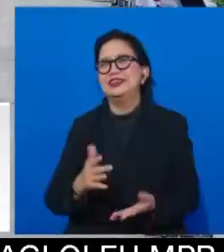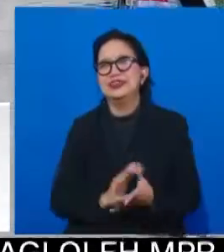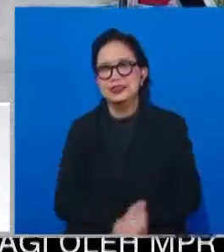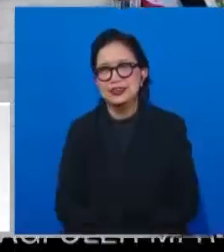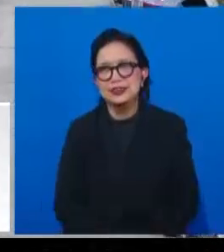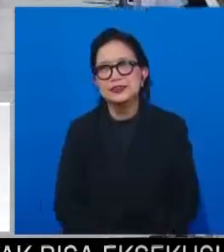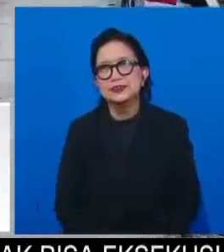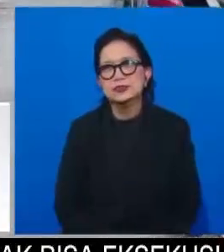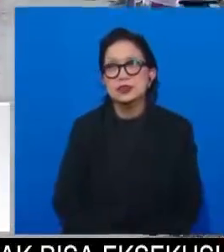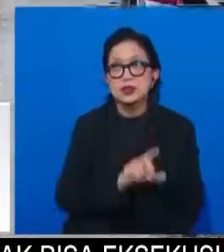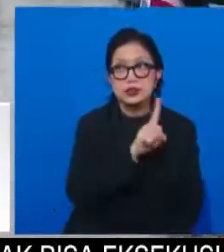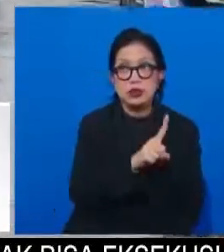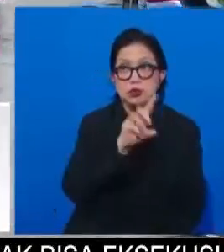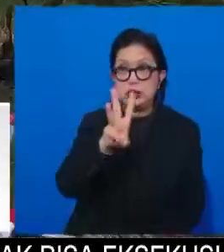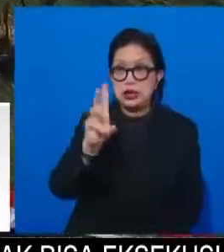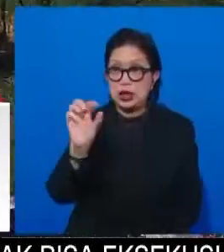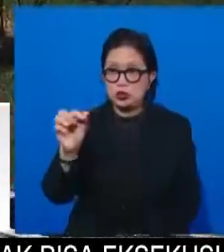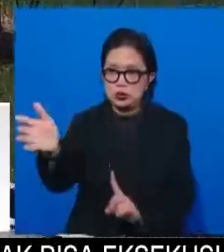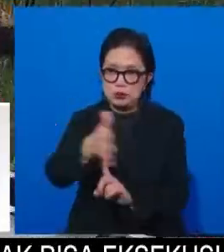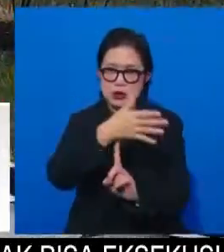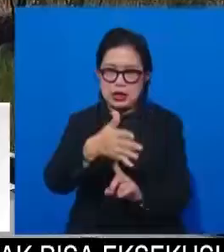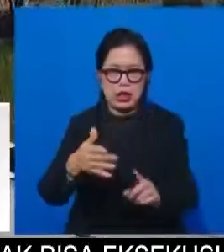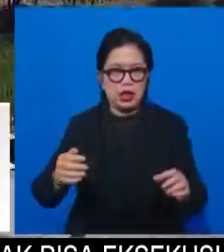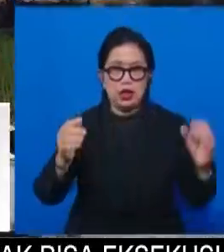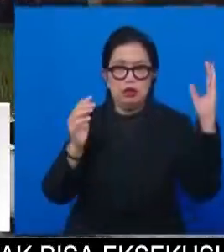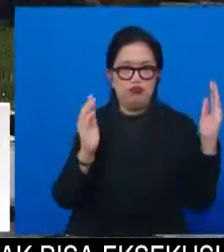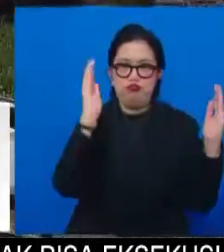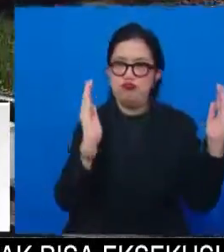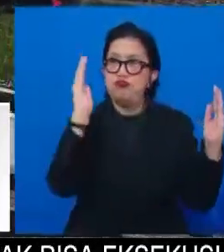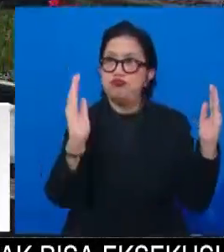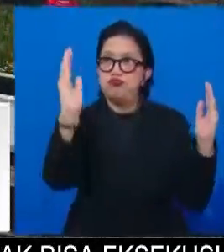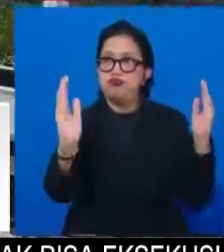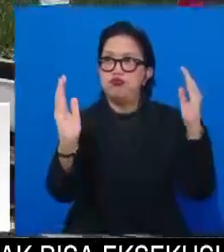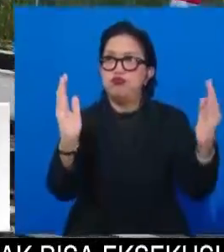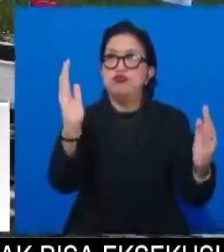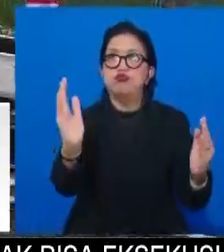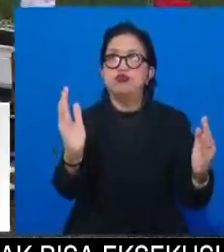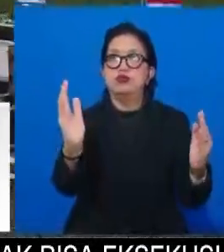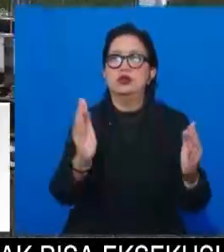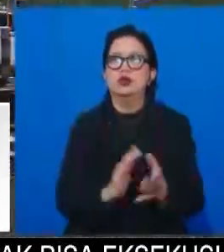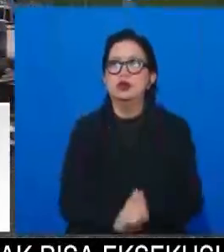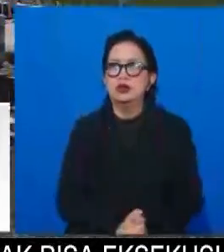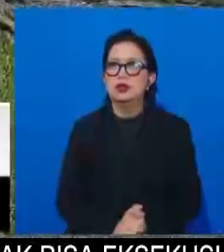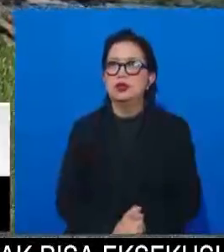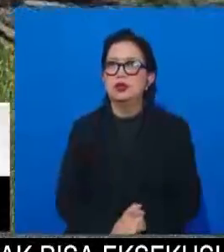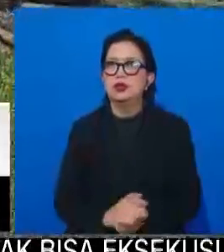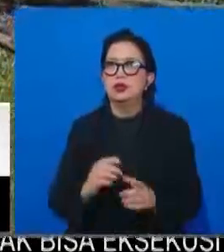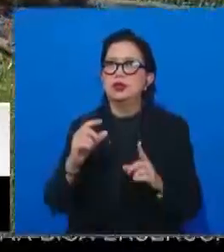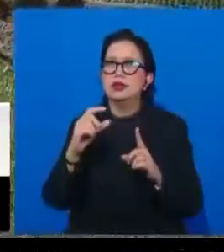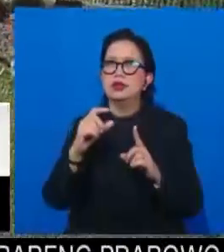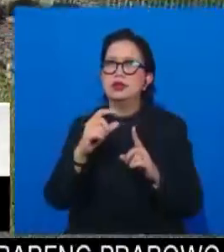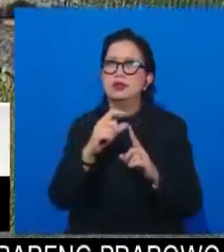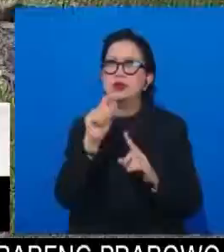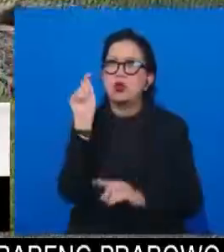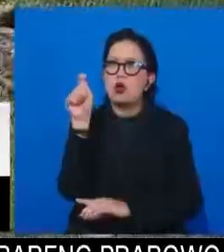Sebanyak 1.300 bendera merah putih dikibarkan di sepanjang ruas jalan Curug Tumenggungan di Desa Tumenggungan, Kecamatan Ngombol,